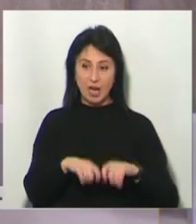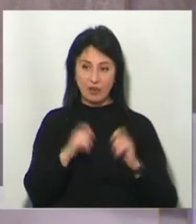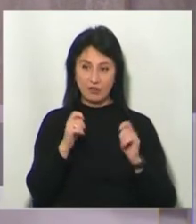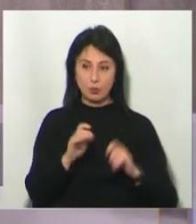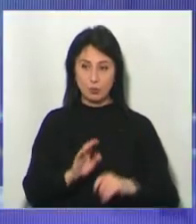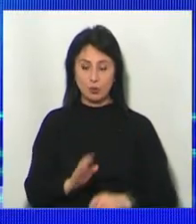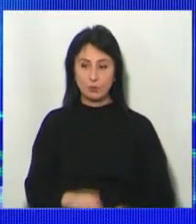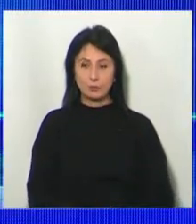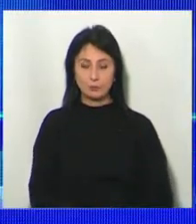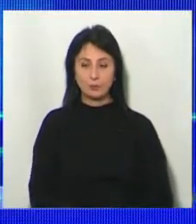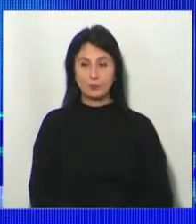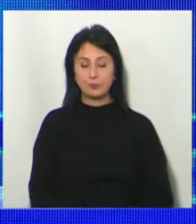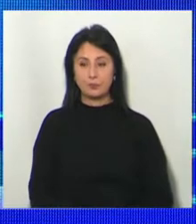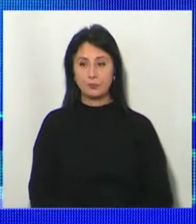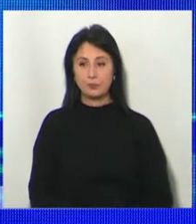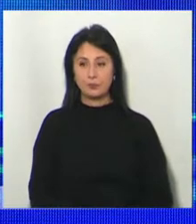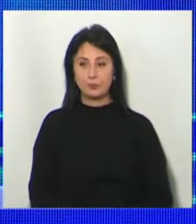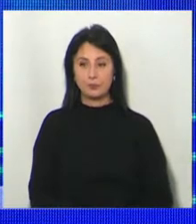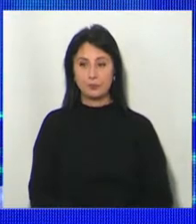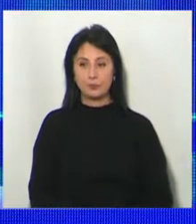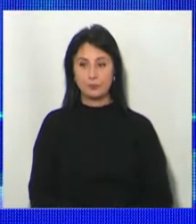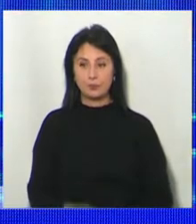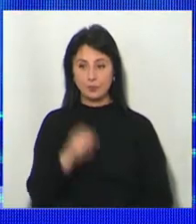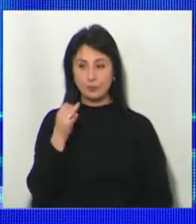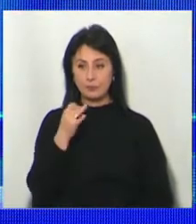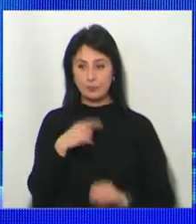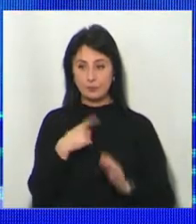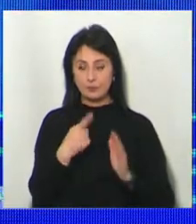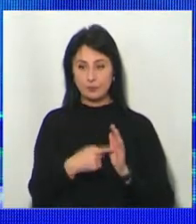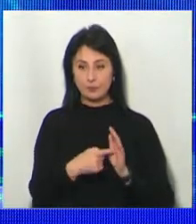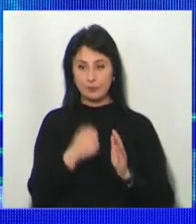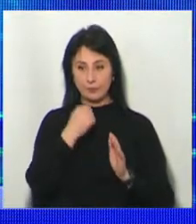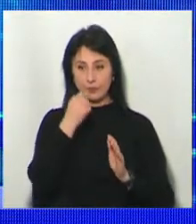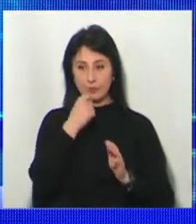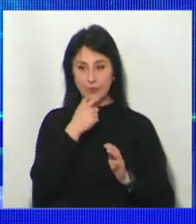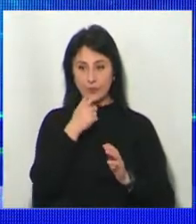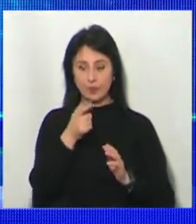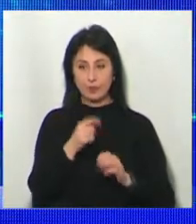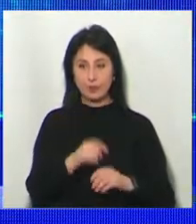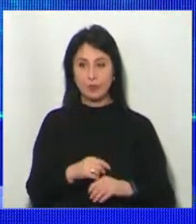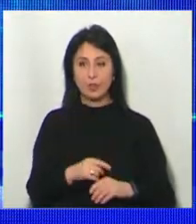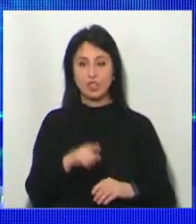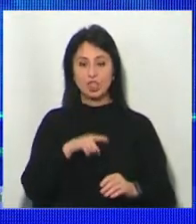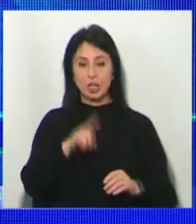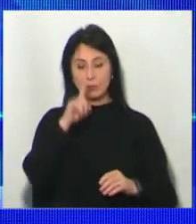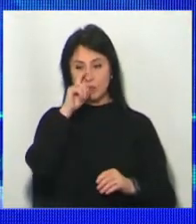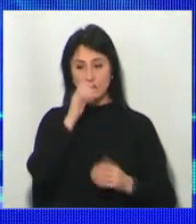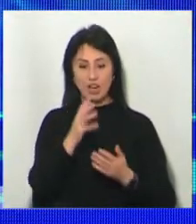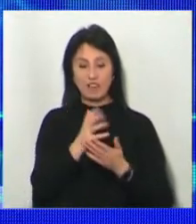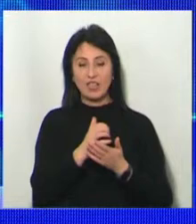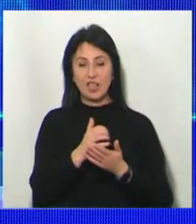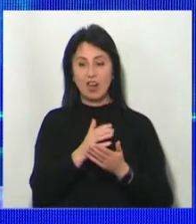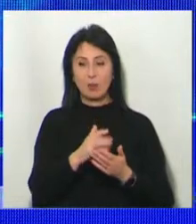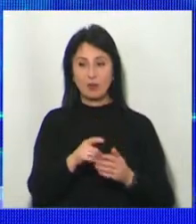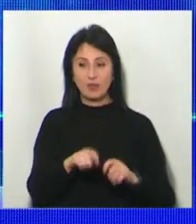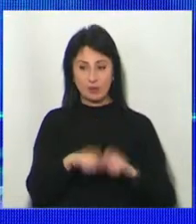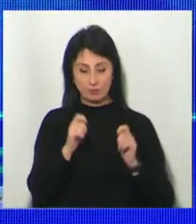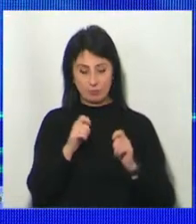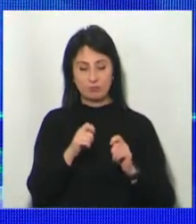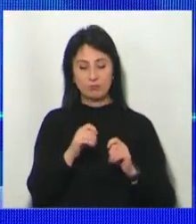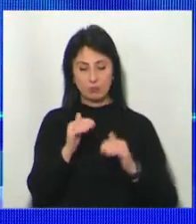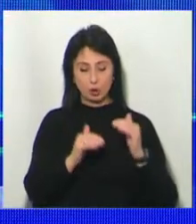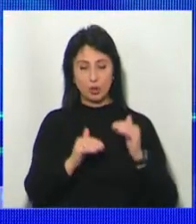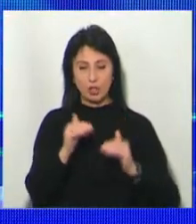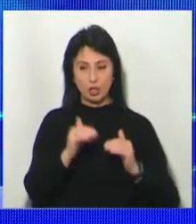არღვევს თუ არა? რასაკვირველია. Პირველ რიგში ძალიან საინტერესო შეკითხვა და მადლობა მაყურებელს. შარჯავას დაგროვება ცხადი არღვევს